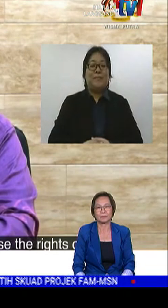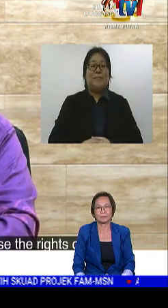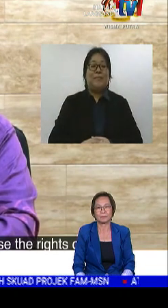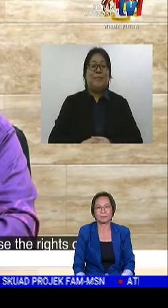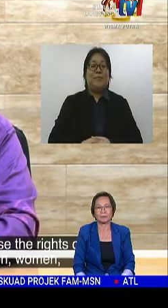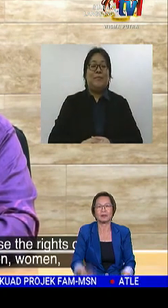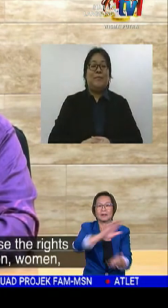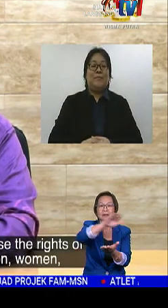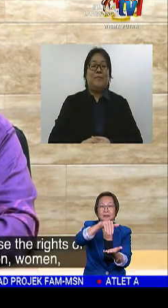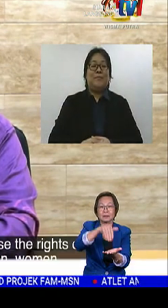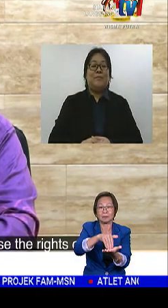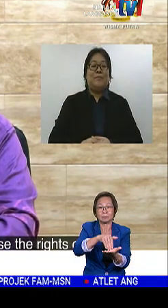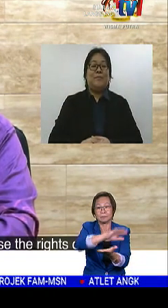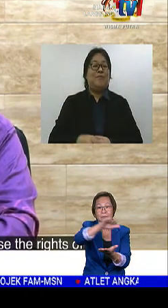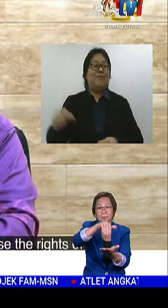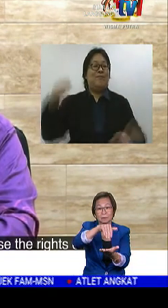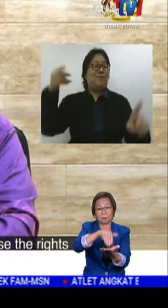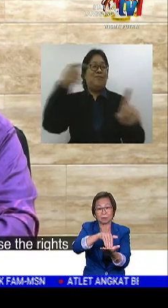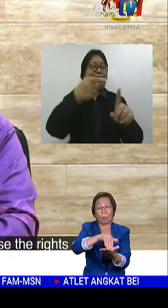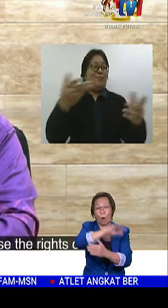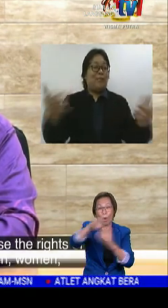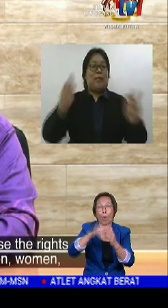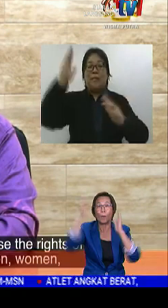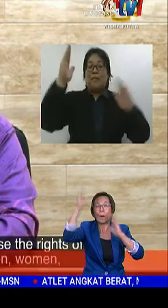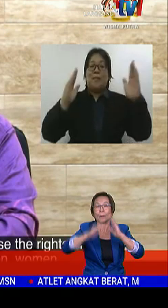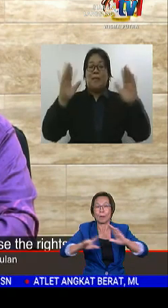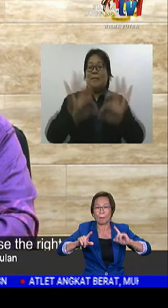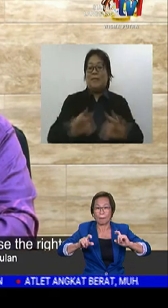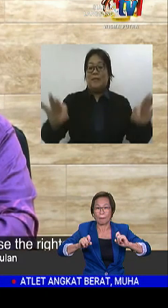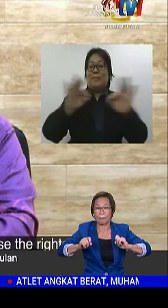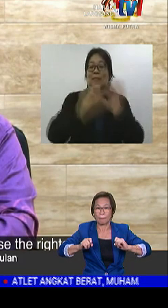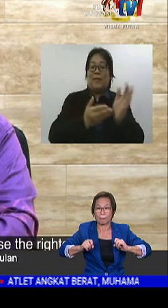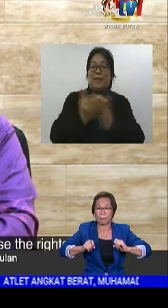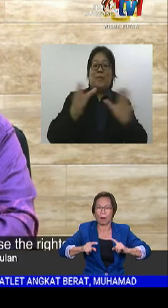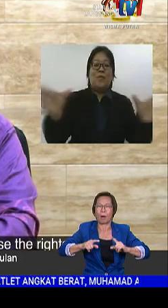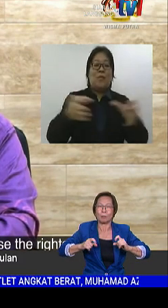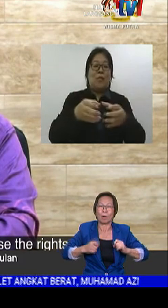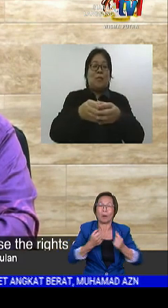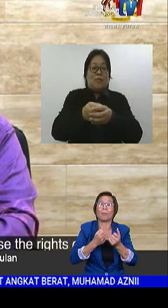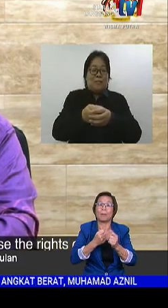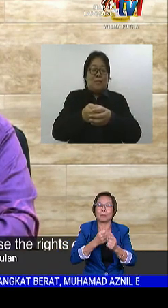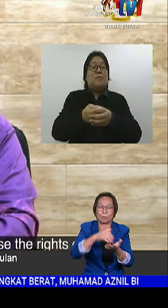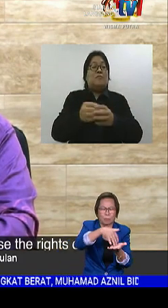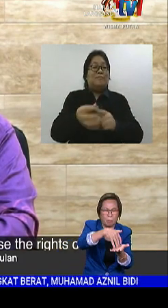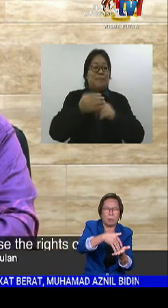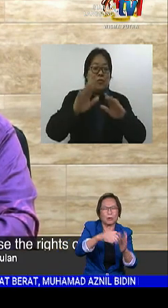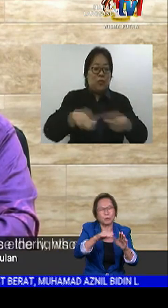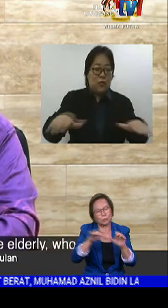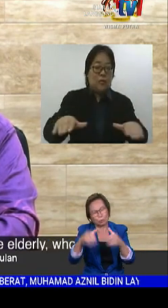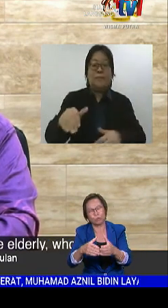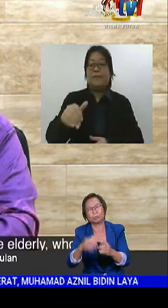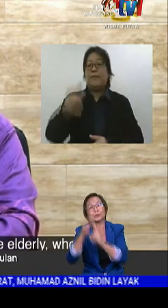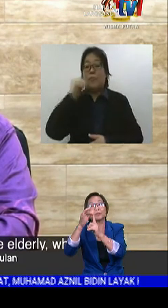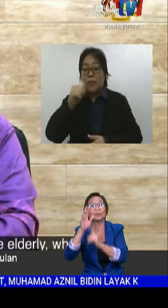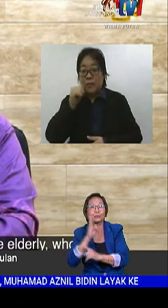At the center of it all, Malaysia will prioritize the rights of vulnerable groups, particularly children, women,